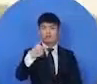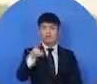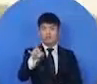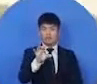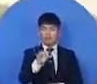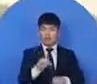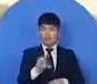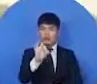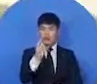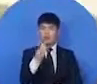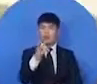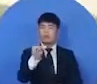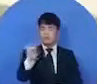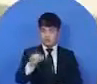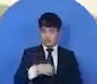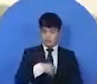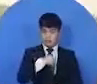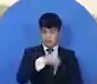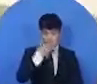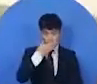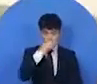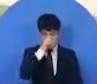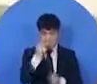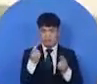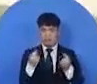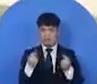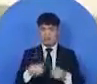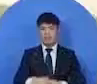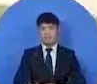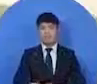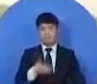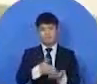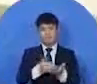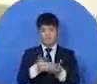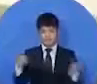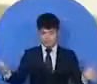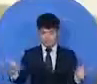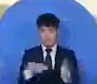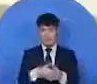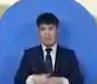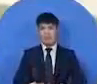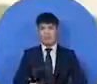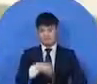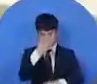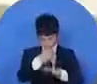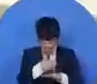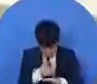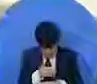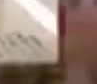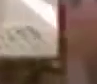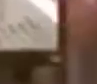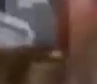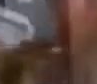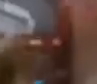어떨까요 이상으로 뉴스 마치겠습니다 수정해서 여러분 반입니다 으